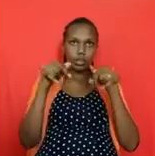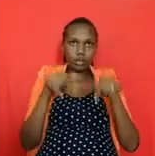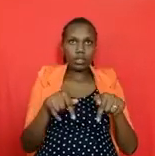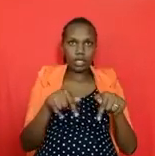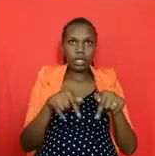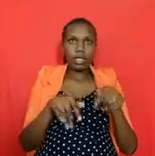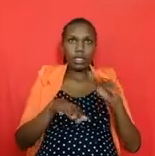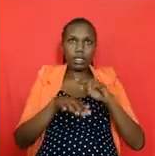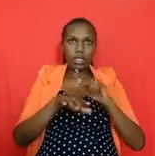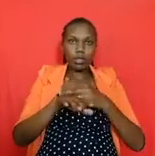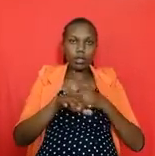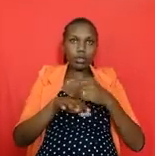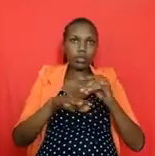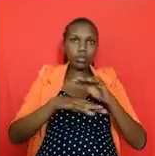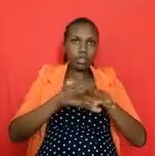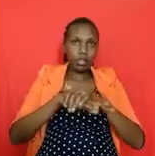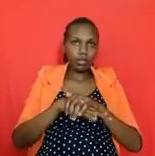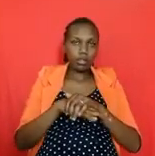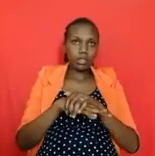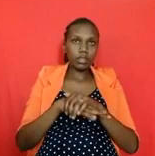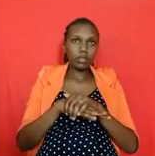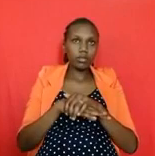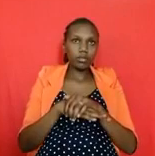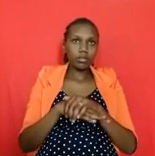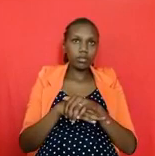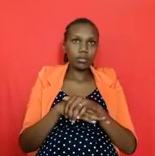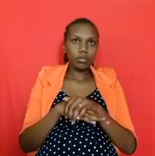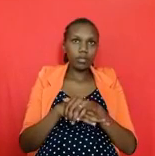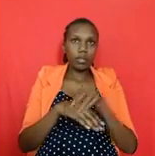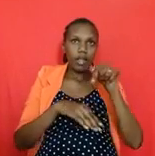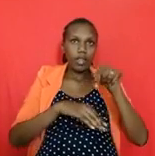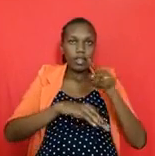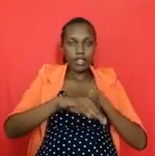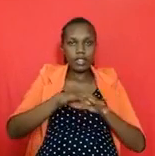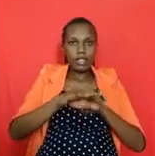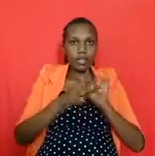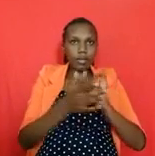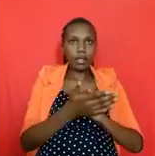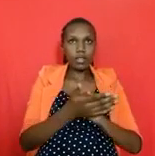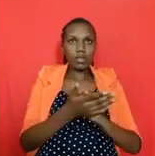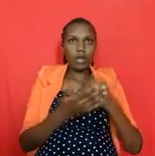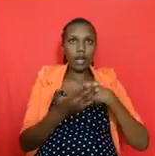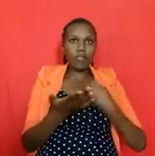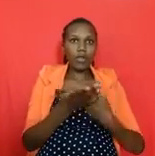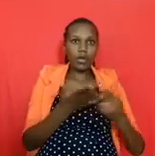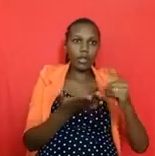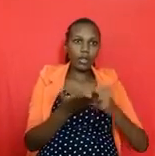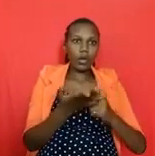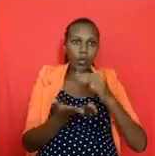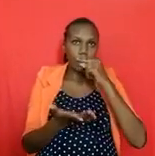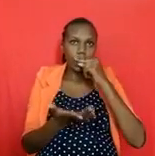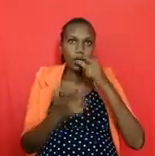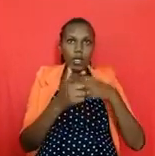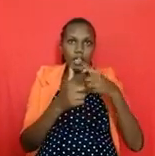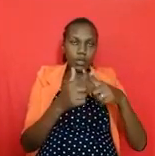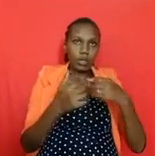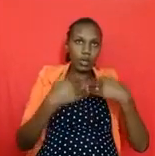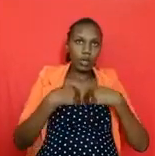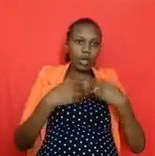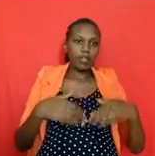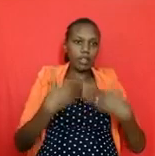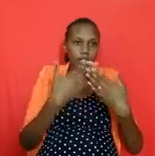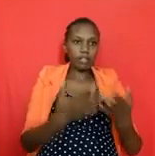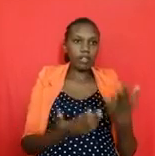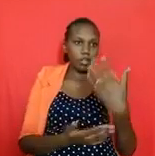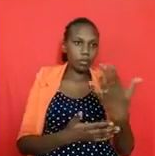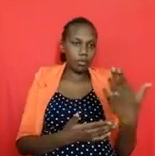umuthi service thutha wa ihinda rĩrĩa tũgũkorwo tũkĩheo Holy Communion nĩrĩo tũgũkorwo tũkĩheo